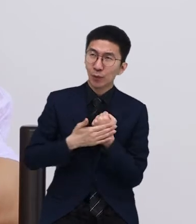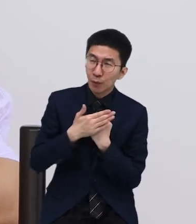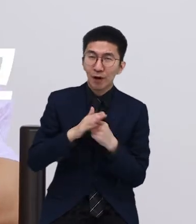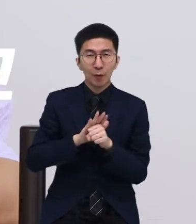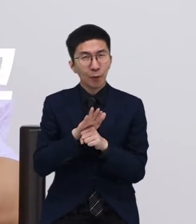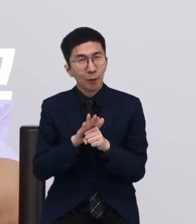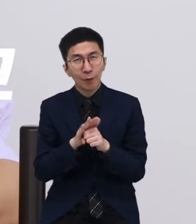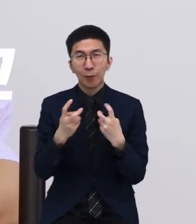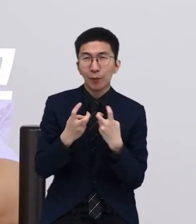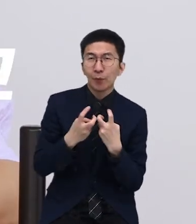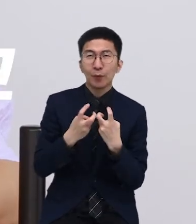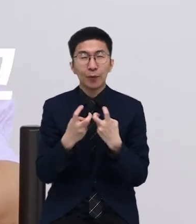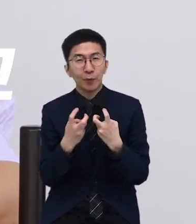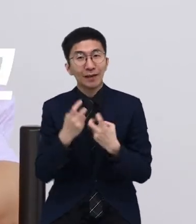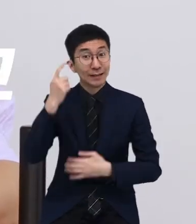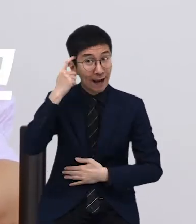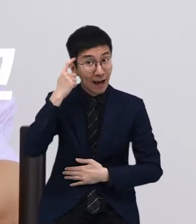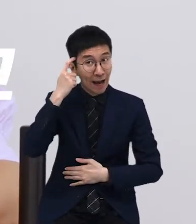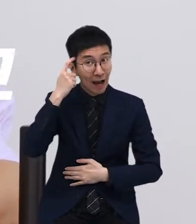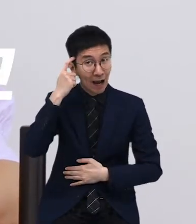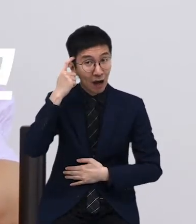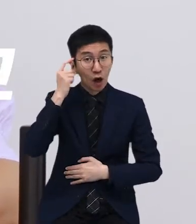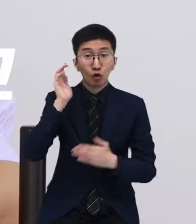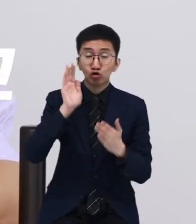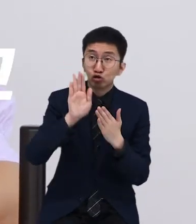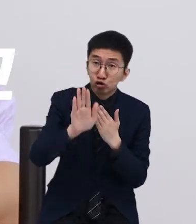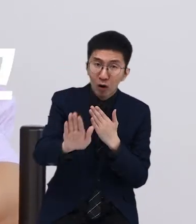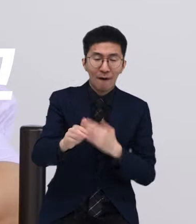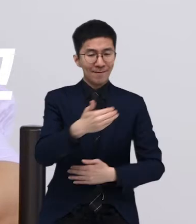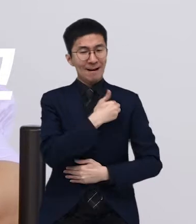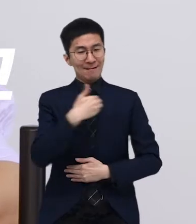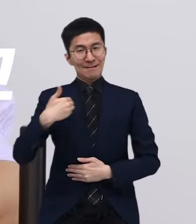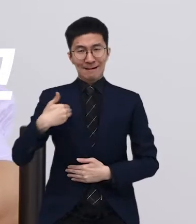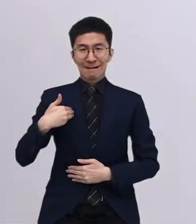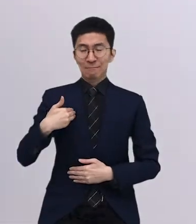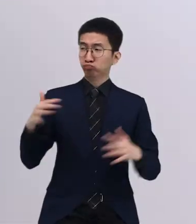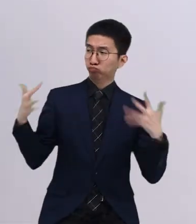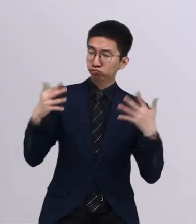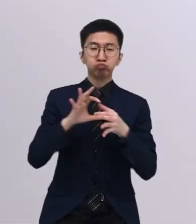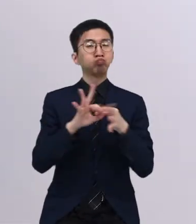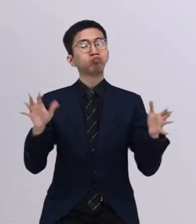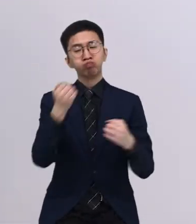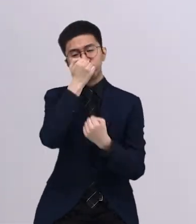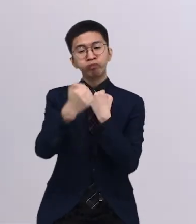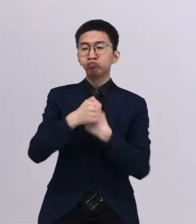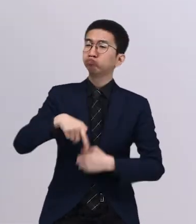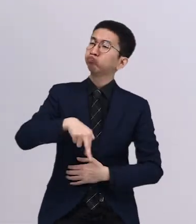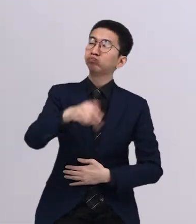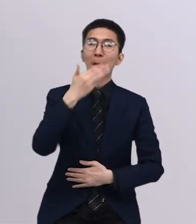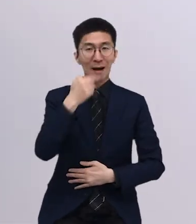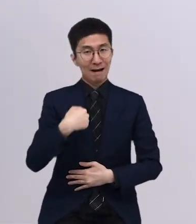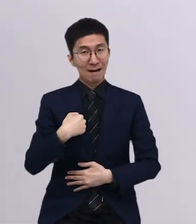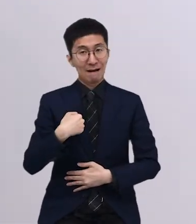그래서 나 먼저 내가 스스로 나를 좀 아끼고 사랑해줘야 되겠다. 그래야 좀 시선에서도